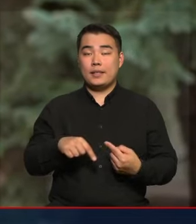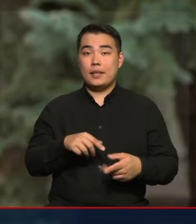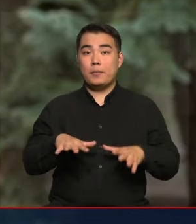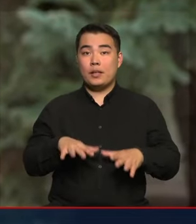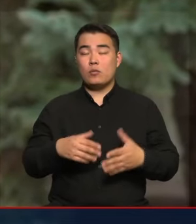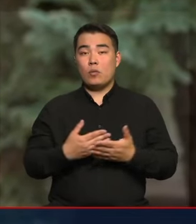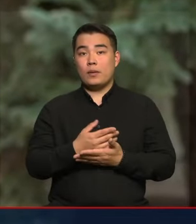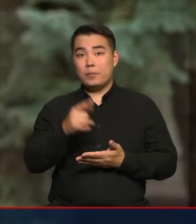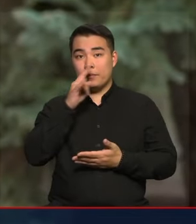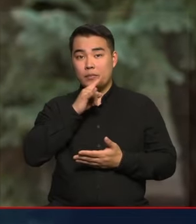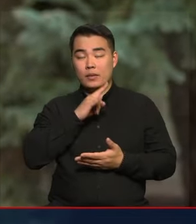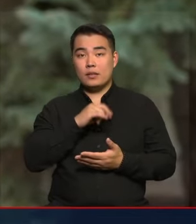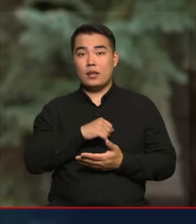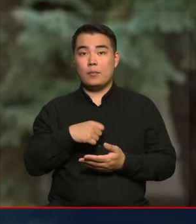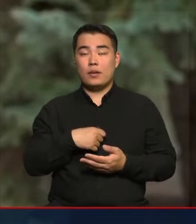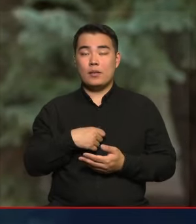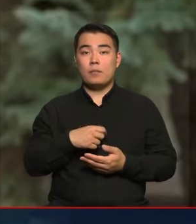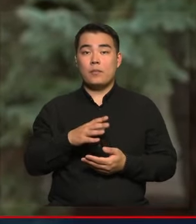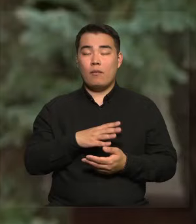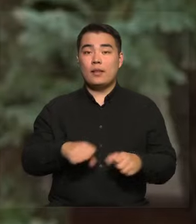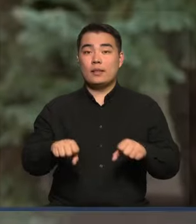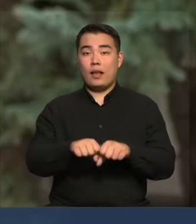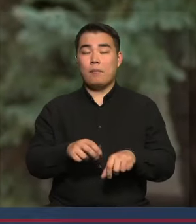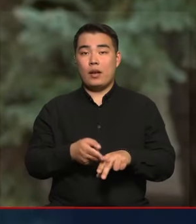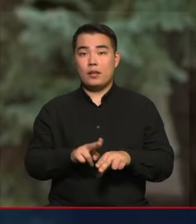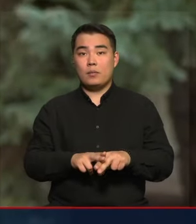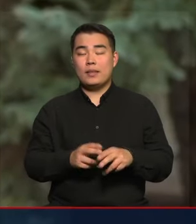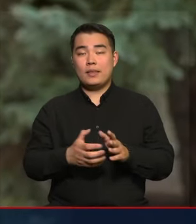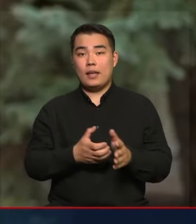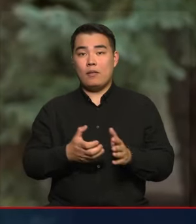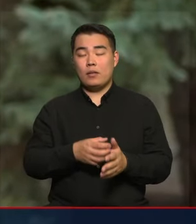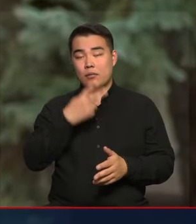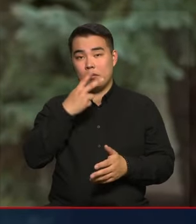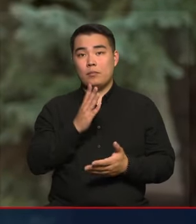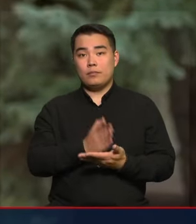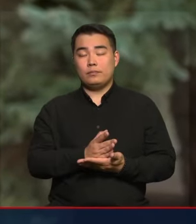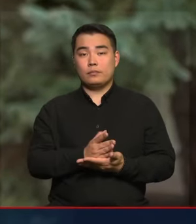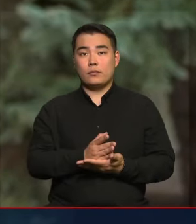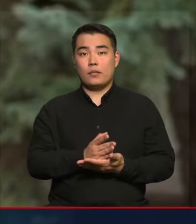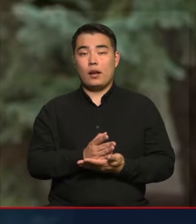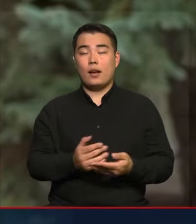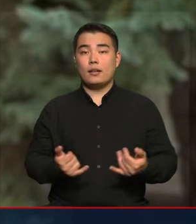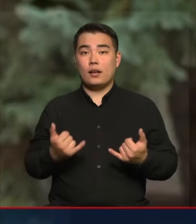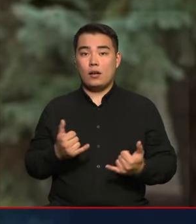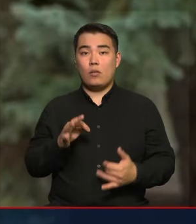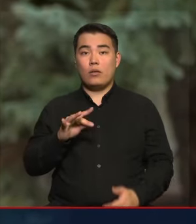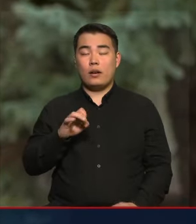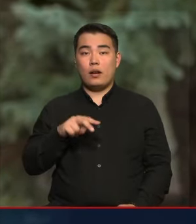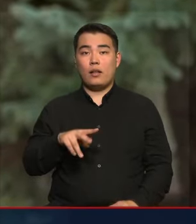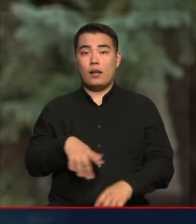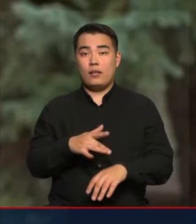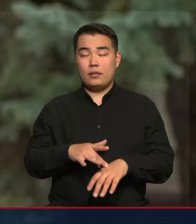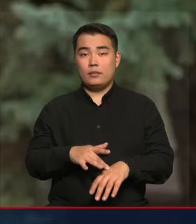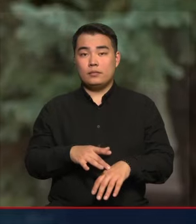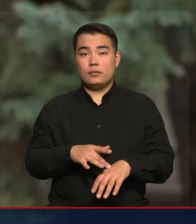кәсіпорынның жаны жағармай бекет желілер болғандықтан осы тапшылық содан байқалуда. Енді Орал қаласы